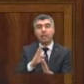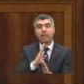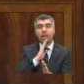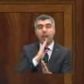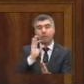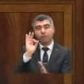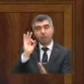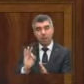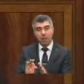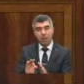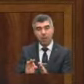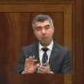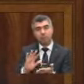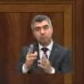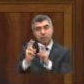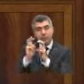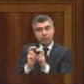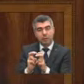12% إلى